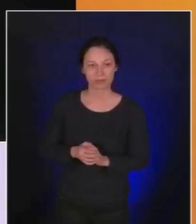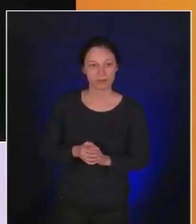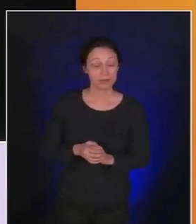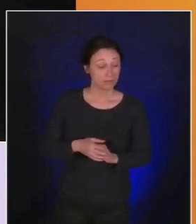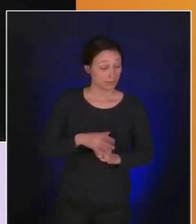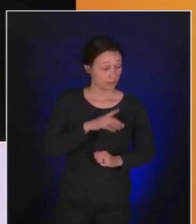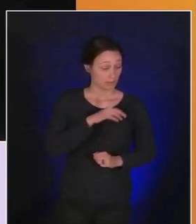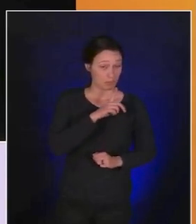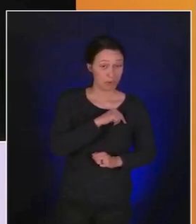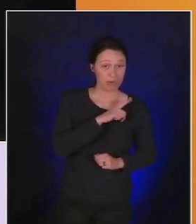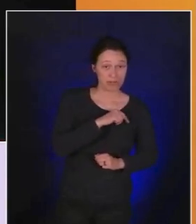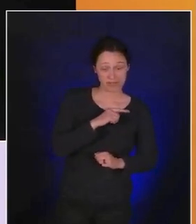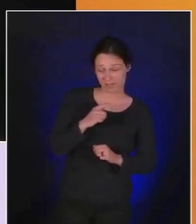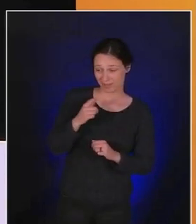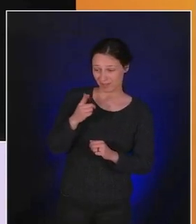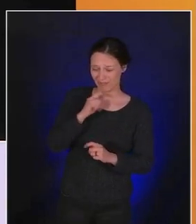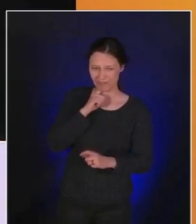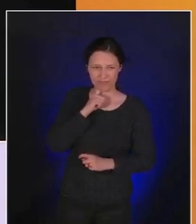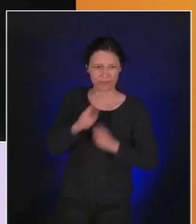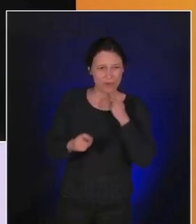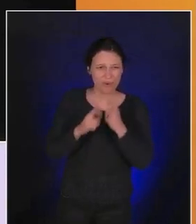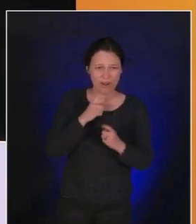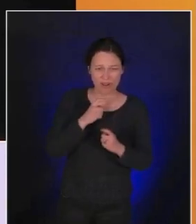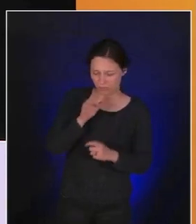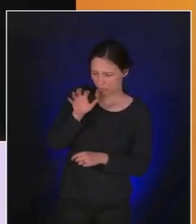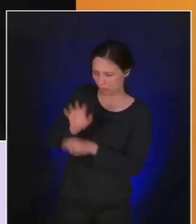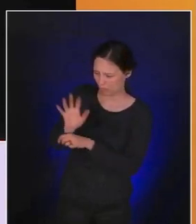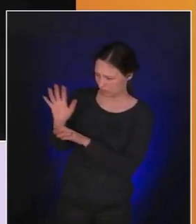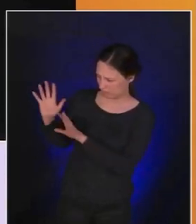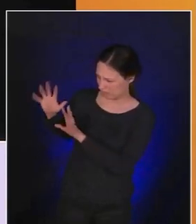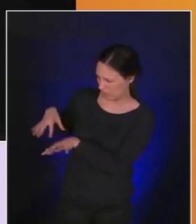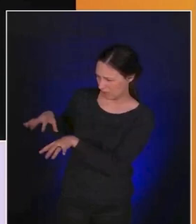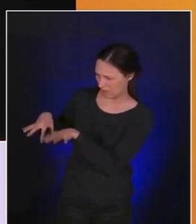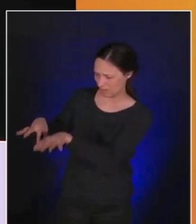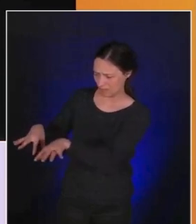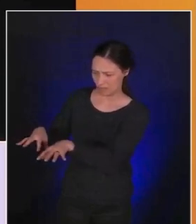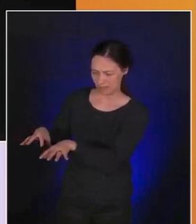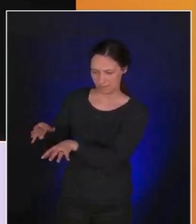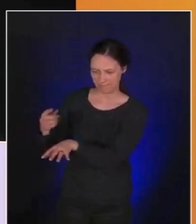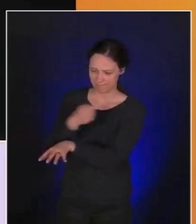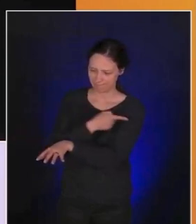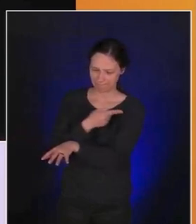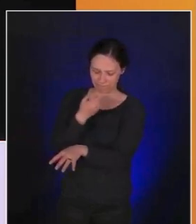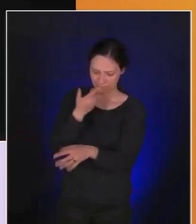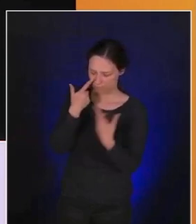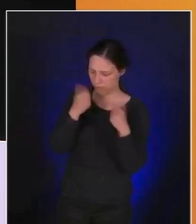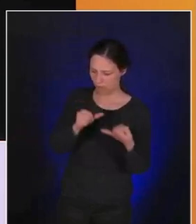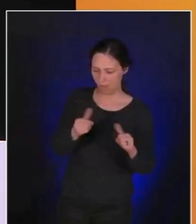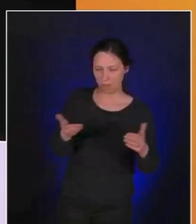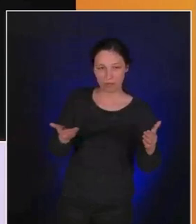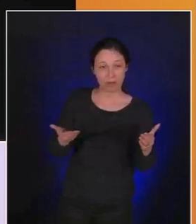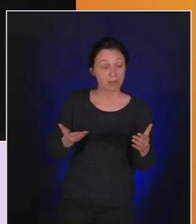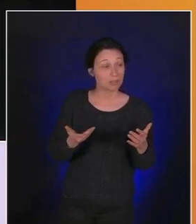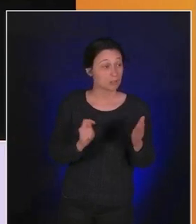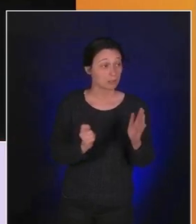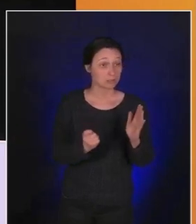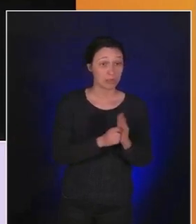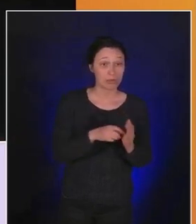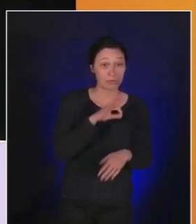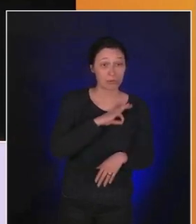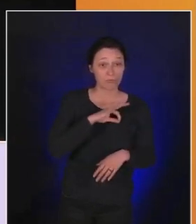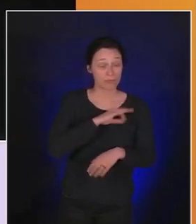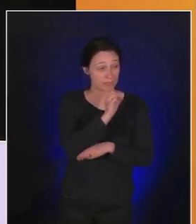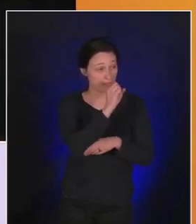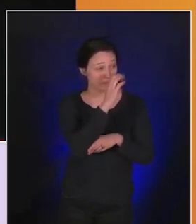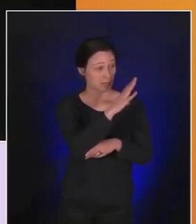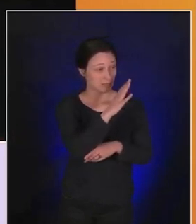l'encontre des travailleurs protestataires montre que lorsque les profits des capitalistes et les lois anti-ouvrières sont